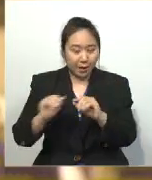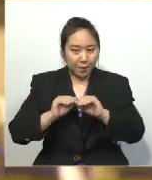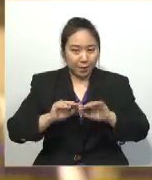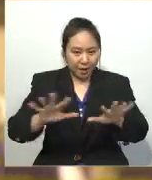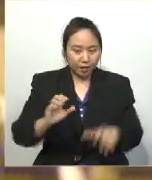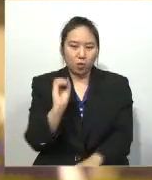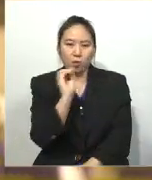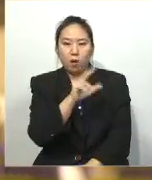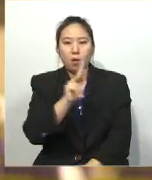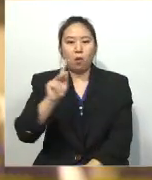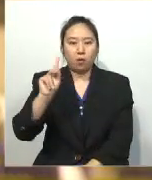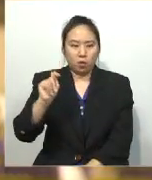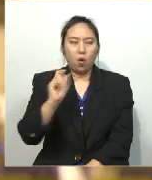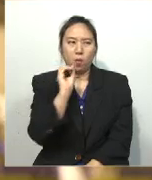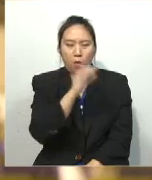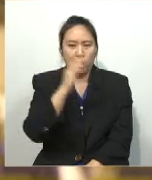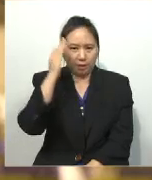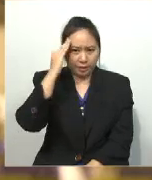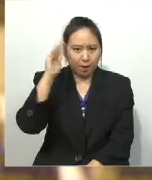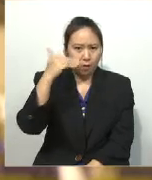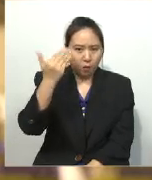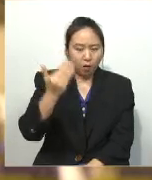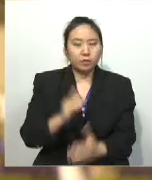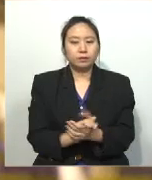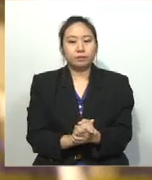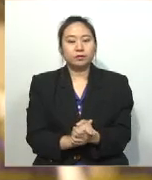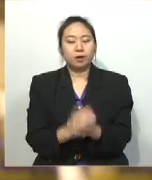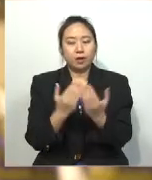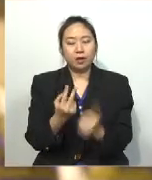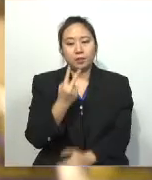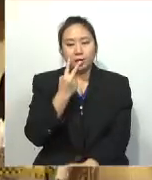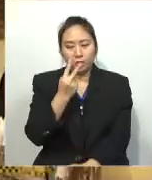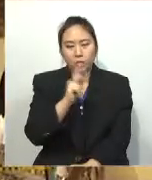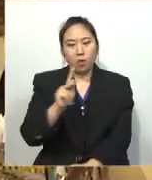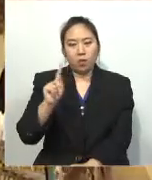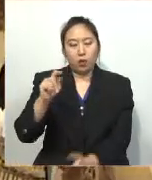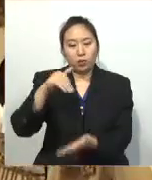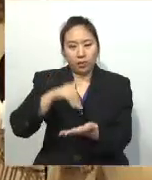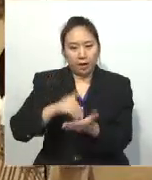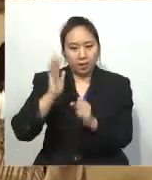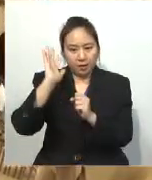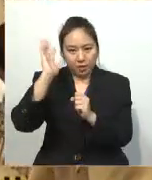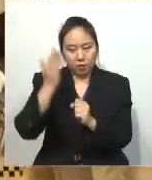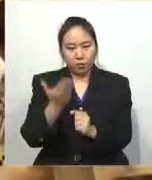ทางกกต.จังหวัดทราบทุกช่องทางการหาเสียงเดี๋ยวเราไปฟังเสียงของกกต.กลางกันค่ะ